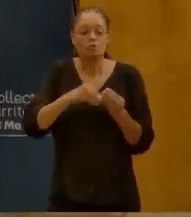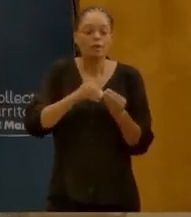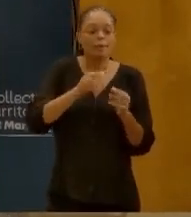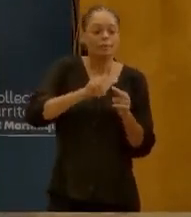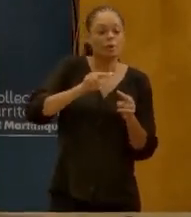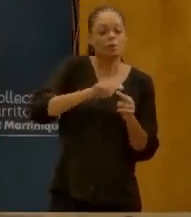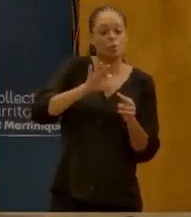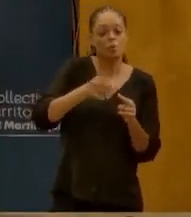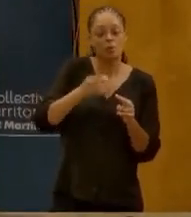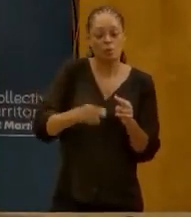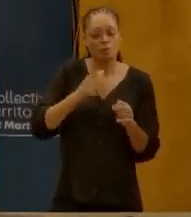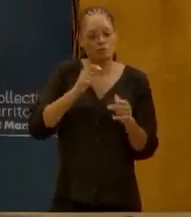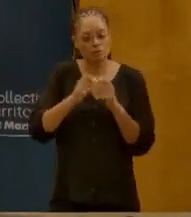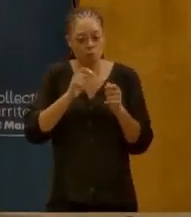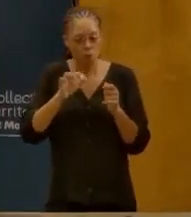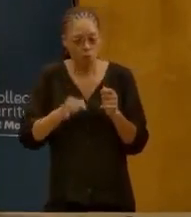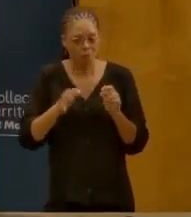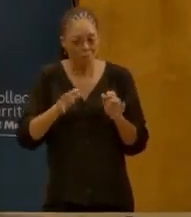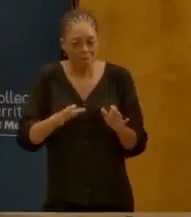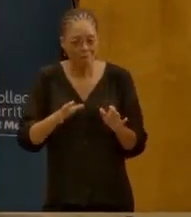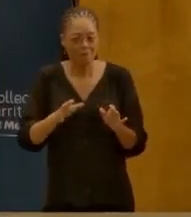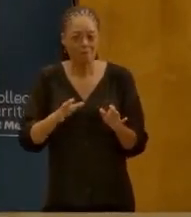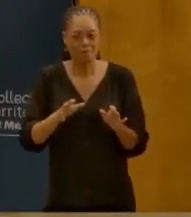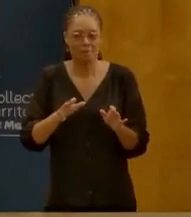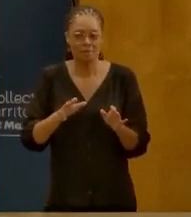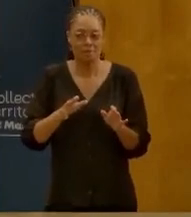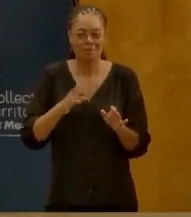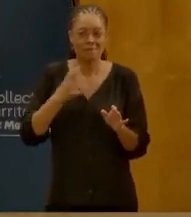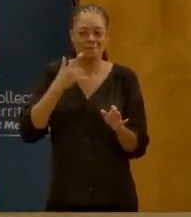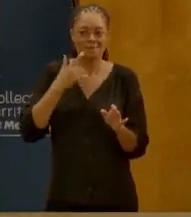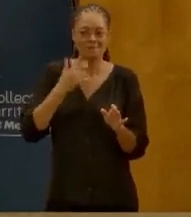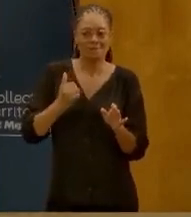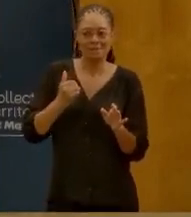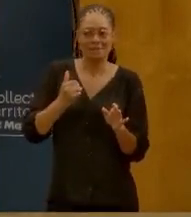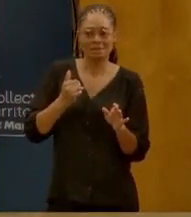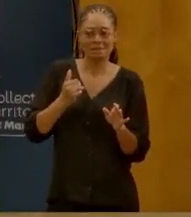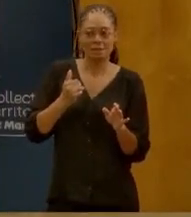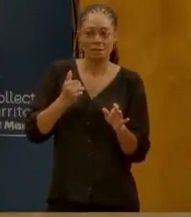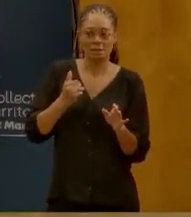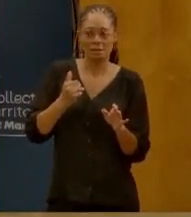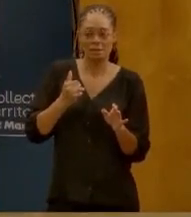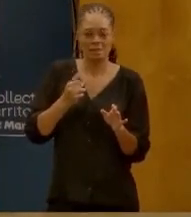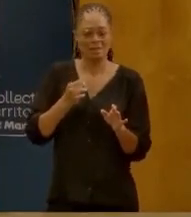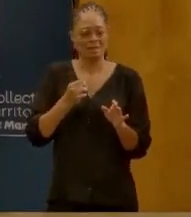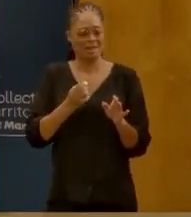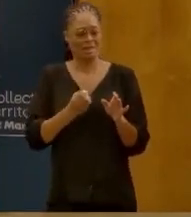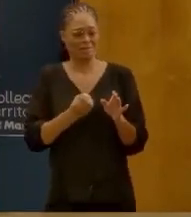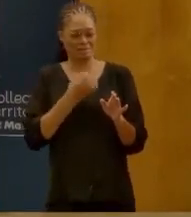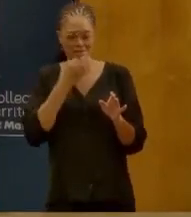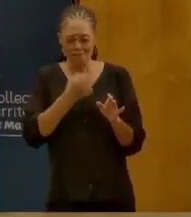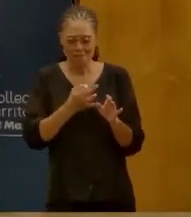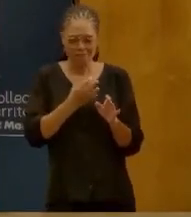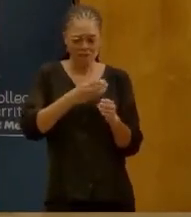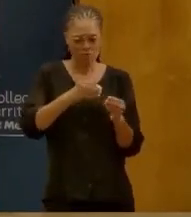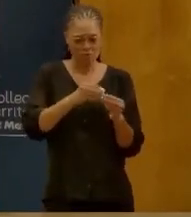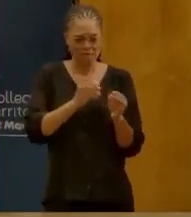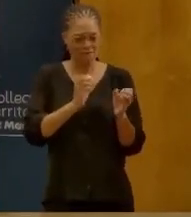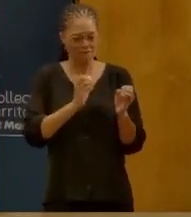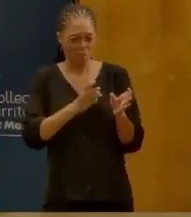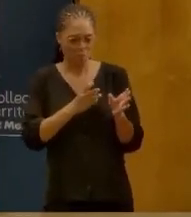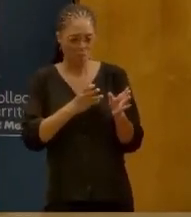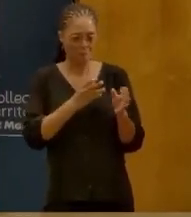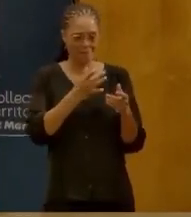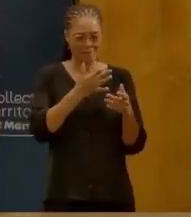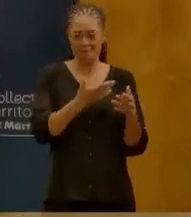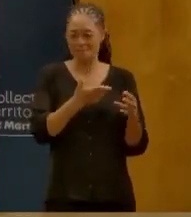un débat, mais qu'on infiltre dans le débat des choses, la mort du cyclisme martiniquais ou du Tour, ce n'est pas